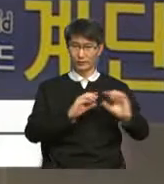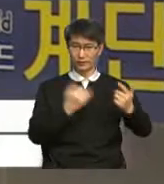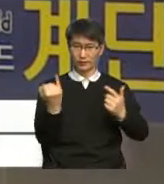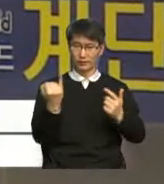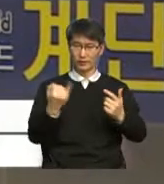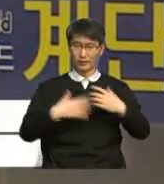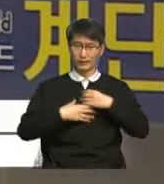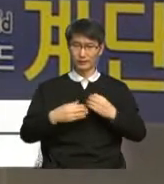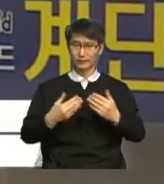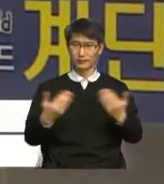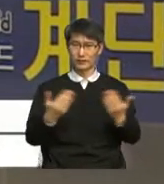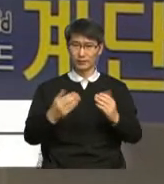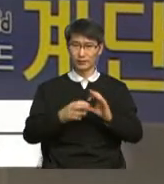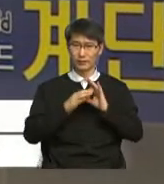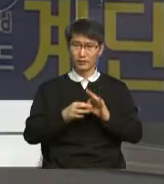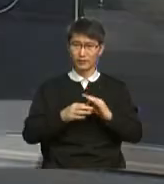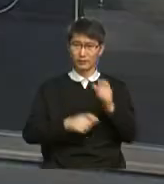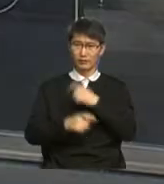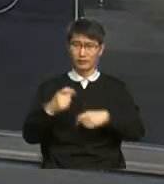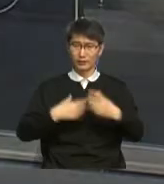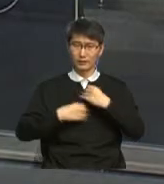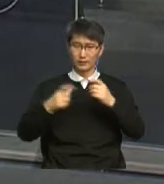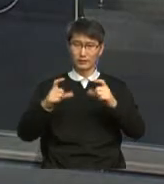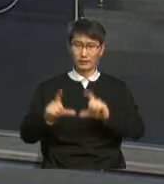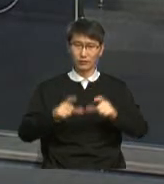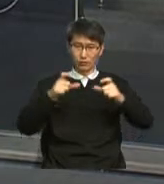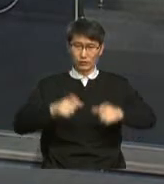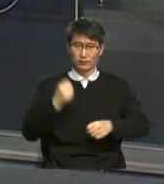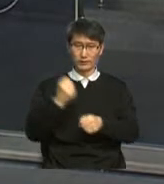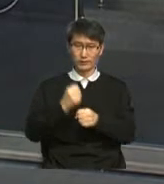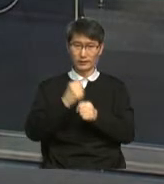여성 안심 사업과 연계해 보다 안전한 생활권을